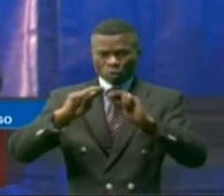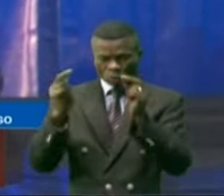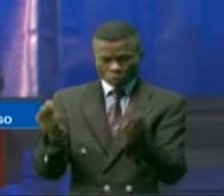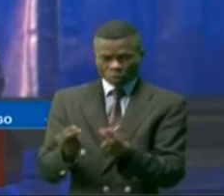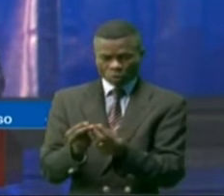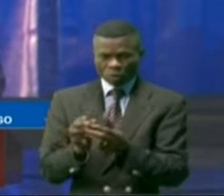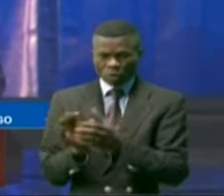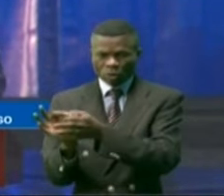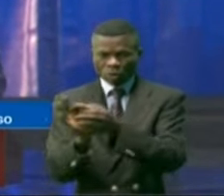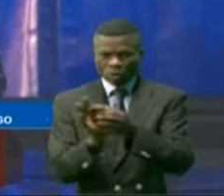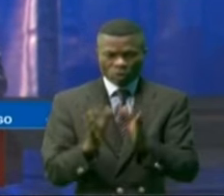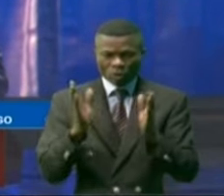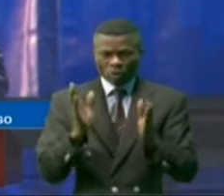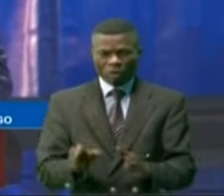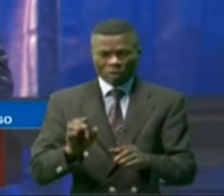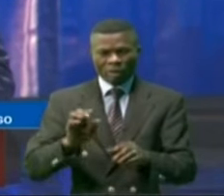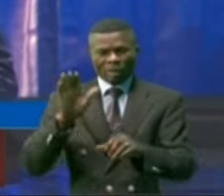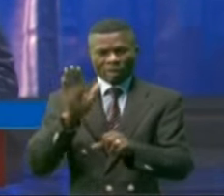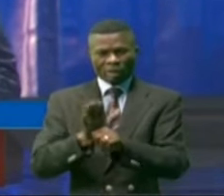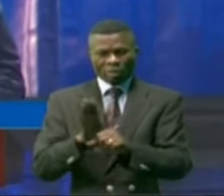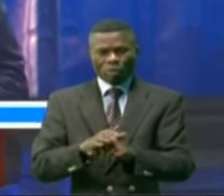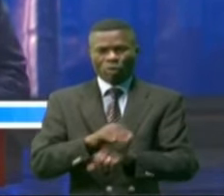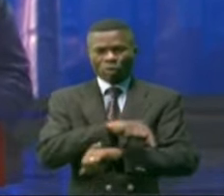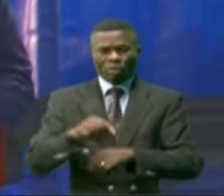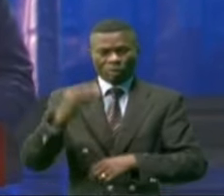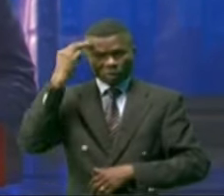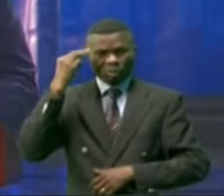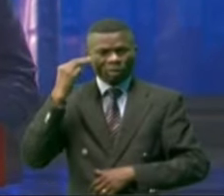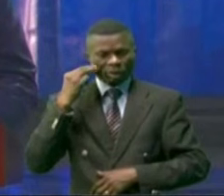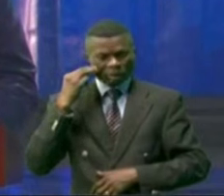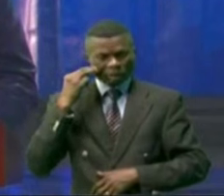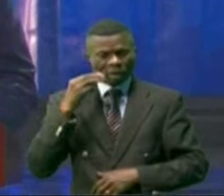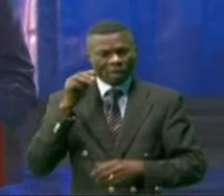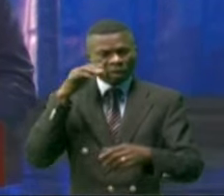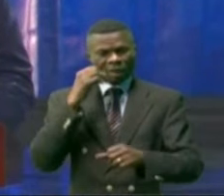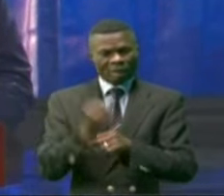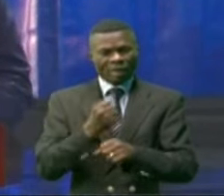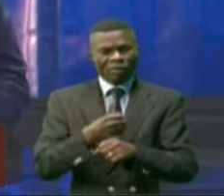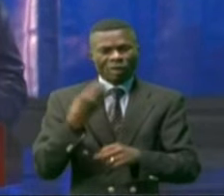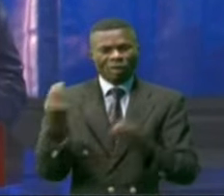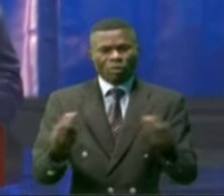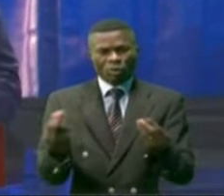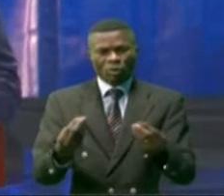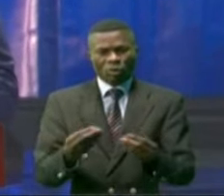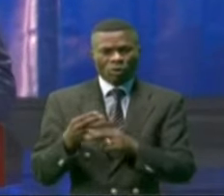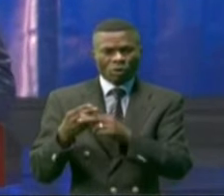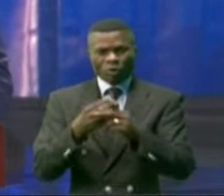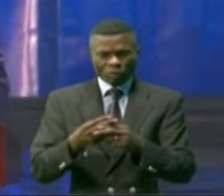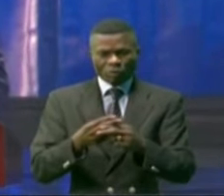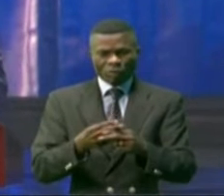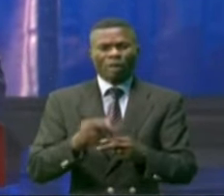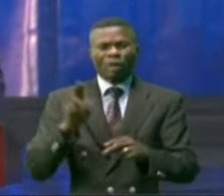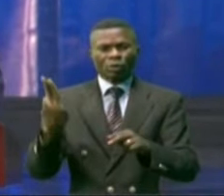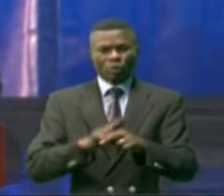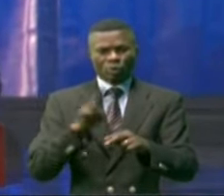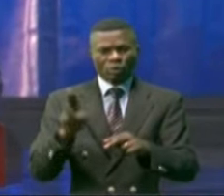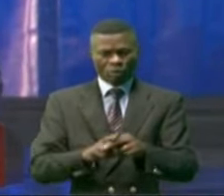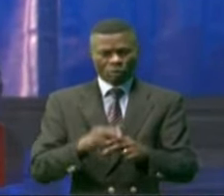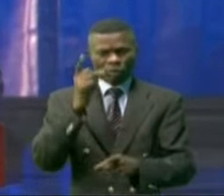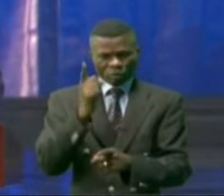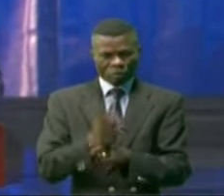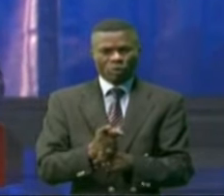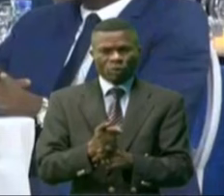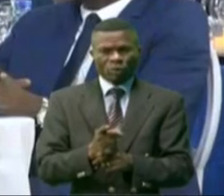de coordination interministérielle qui aura pour mission de veiller à la mise en œuvre